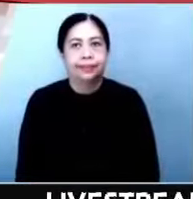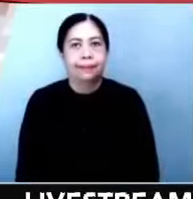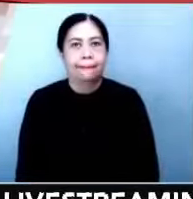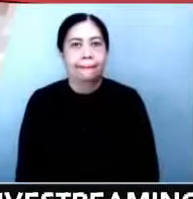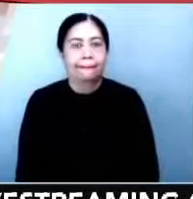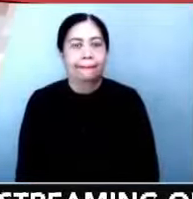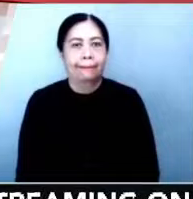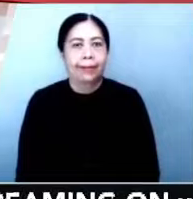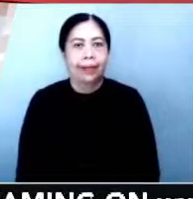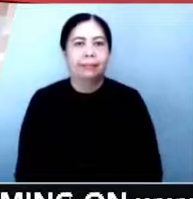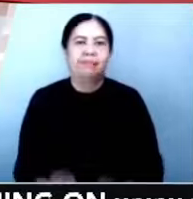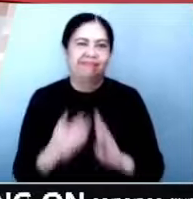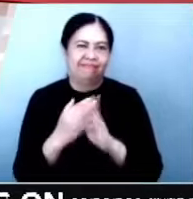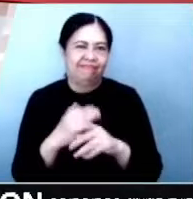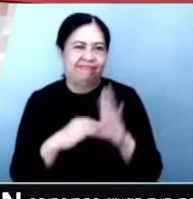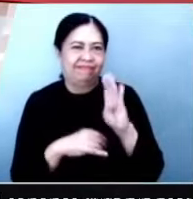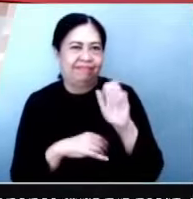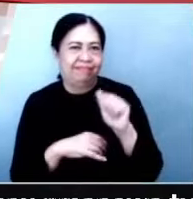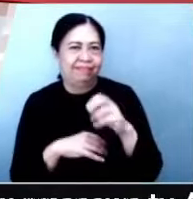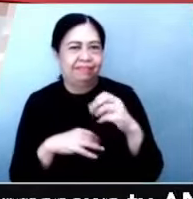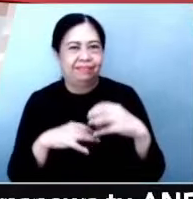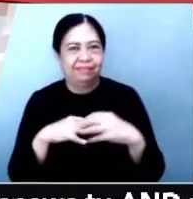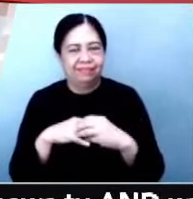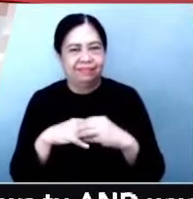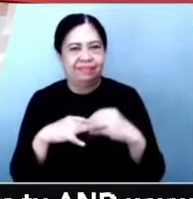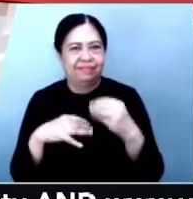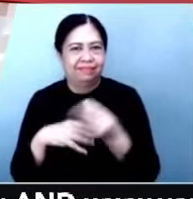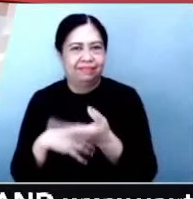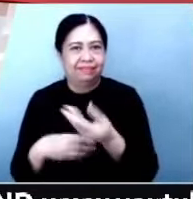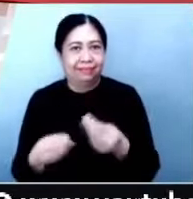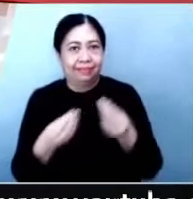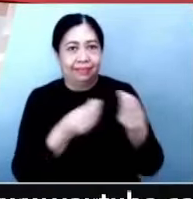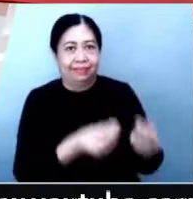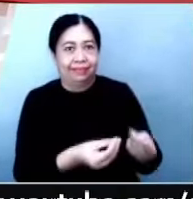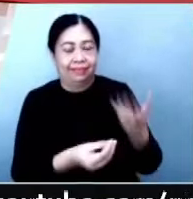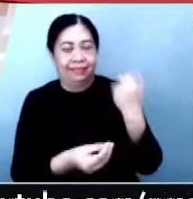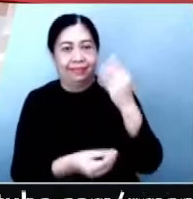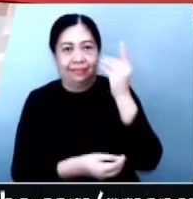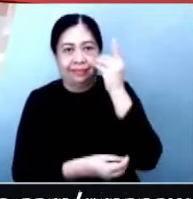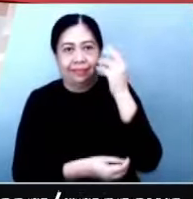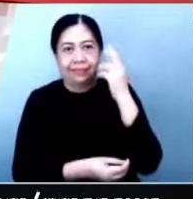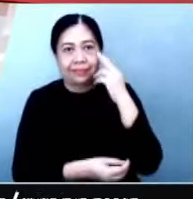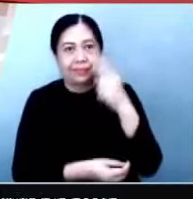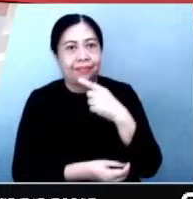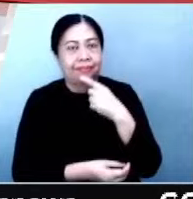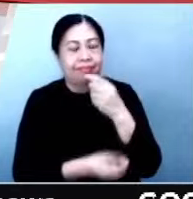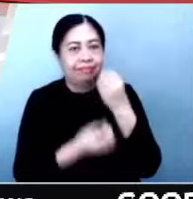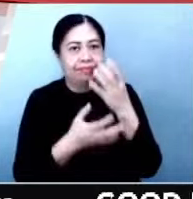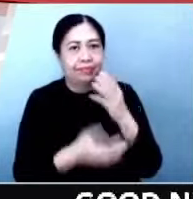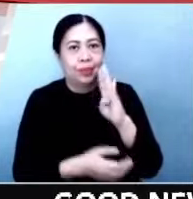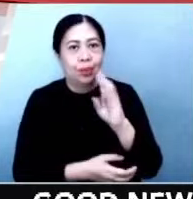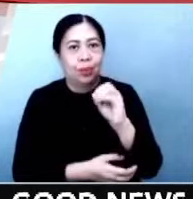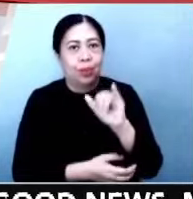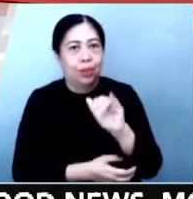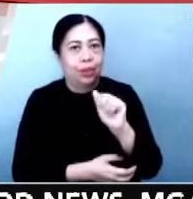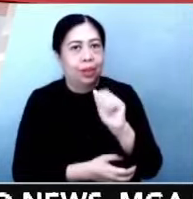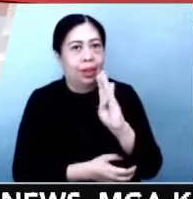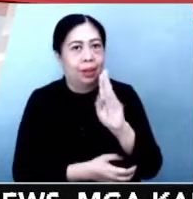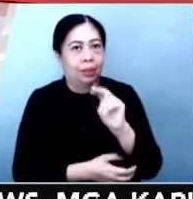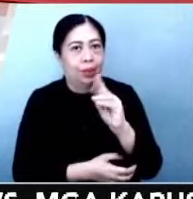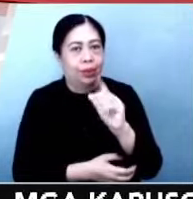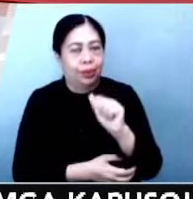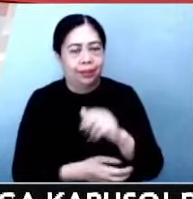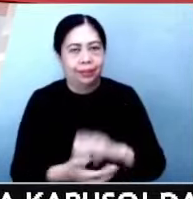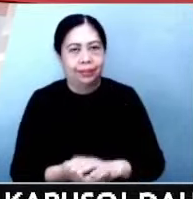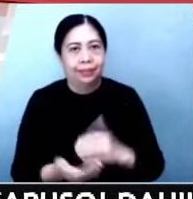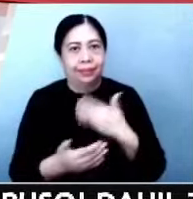Isinauli na raw ni Bea Alonzo ang engagement ring na ibinigay ni Dominic Roque ayon sa source ni Boya Bunda. May triple celebration naman si